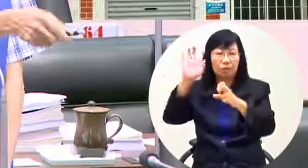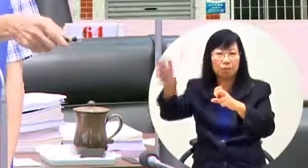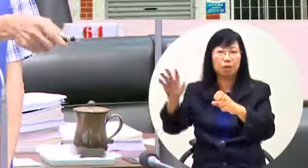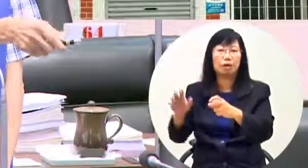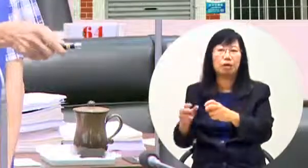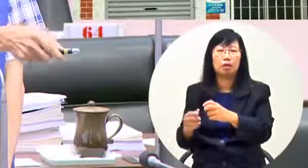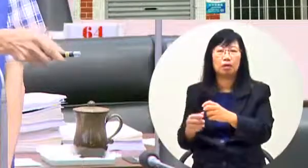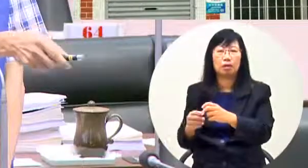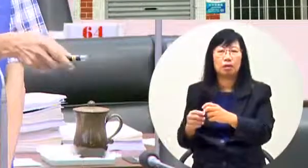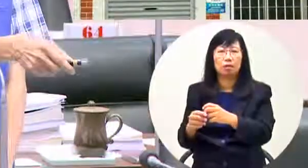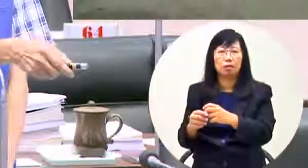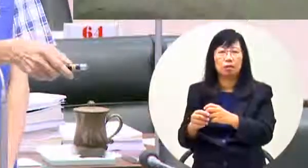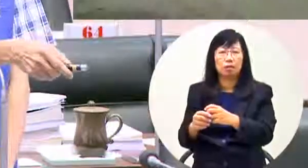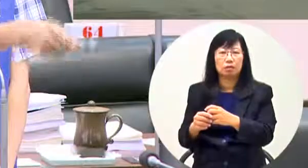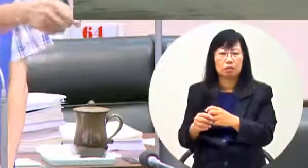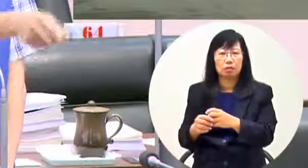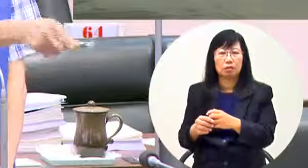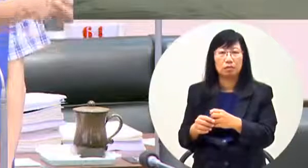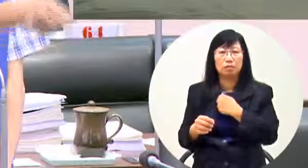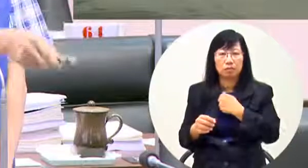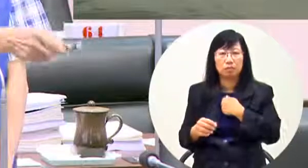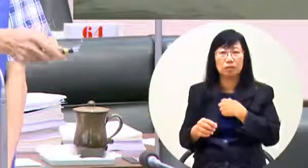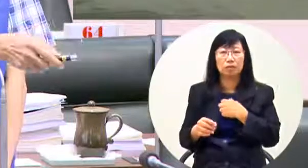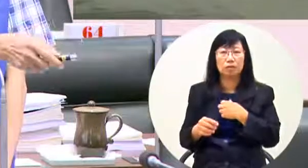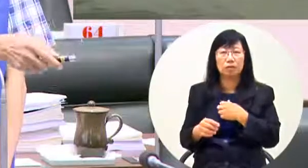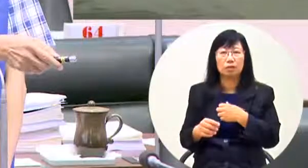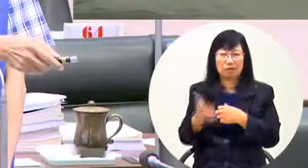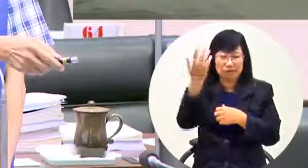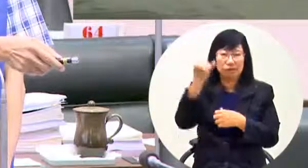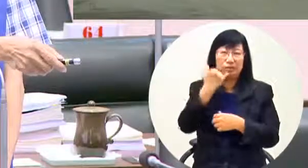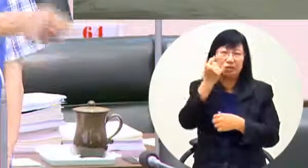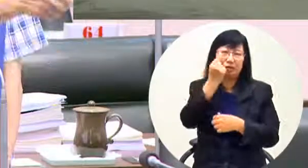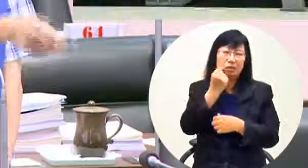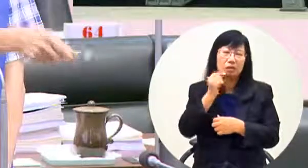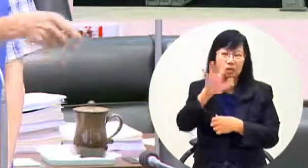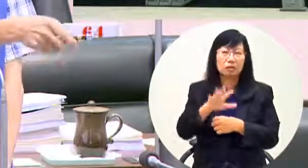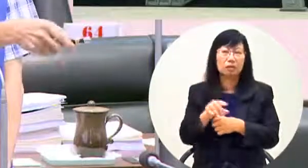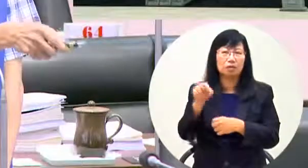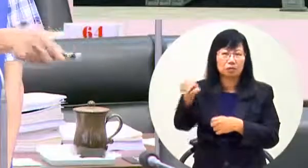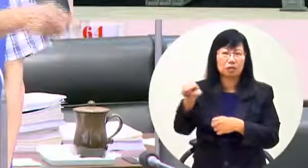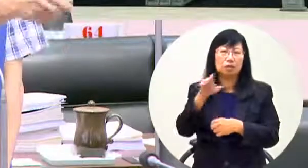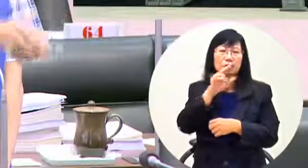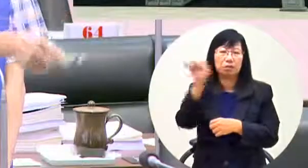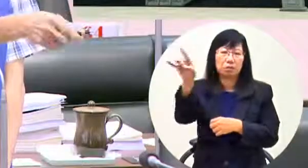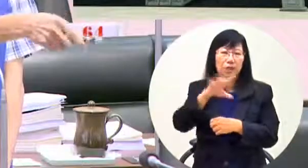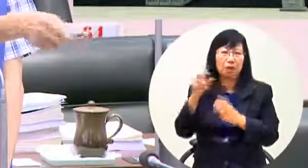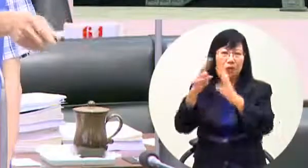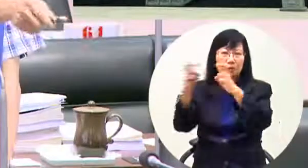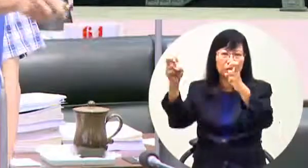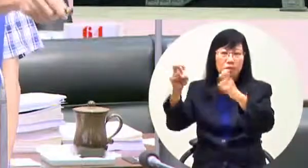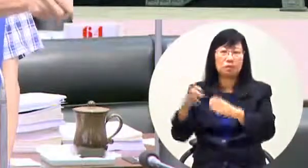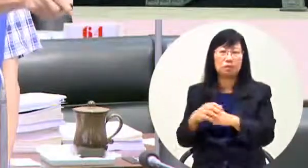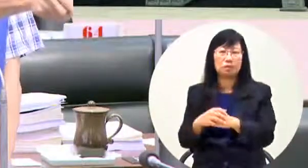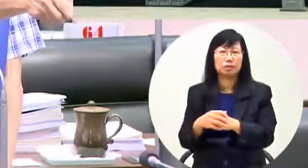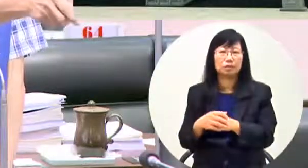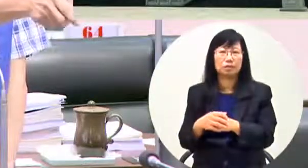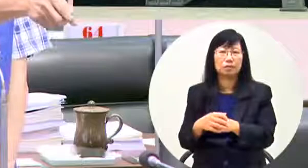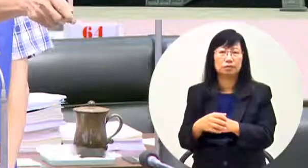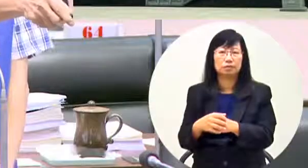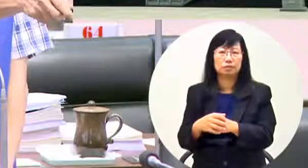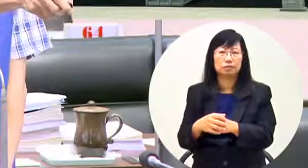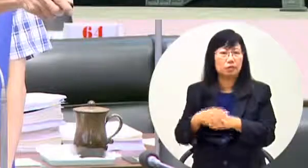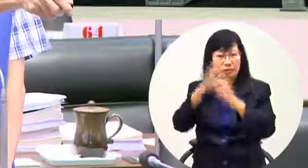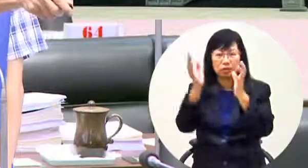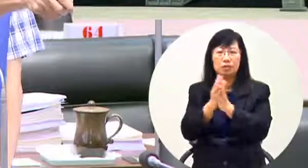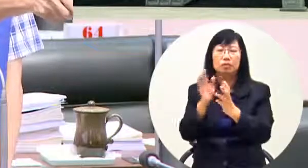有的在下一张。这些都用庙宇的嘛，你看就在这个，全部都是庙宇，他们办老人活